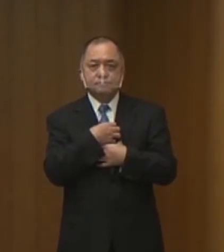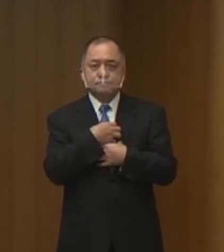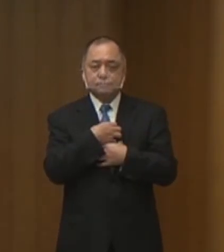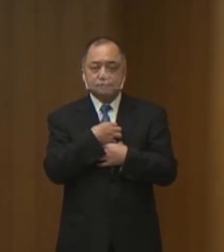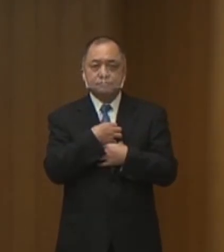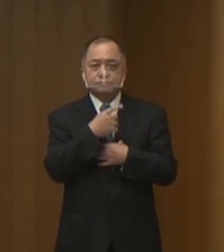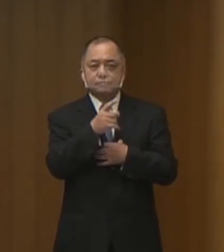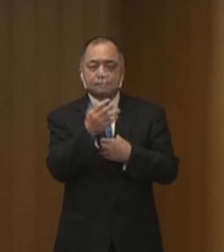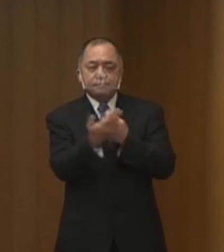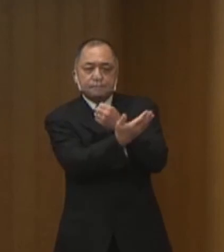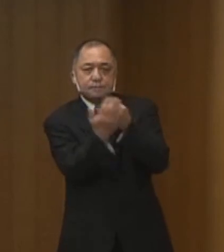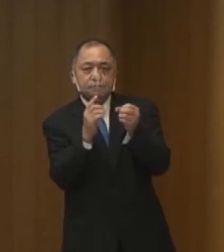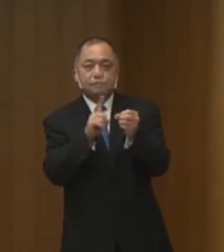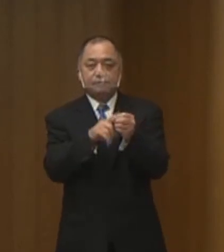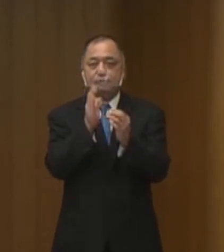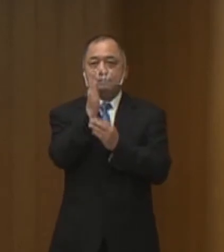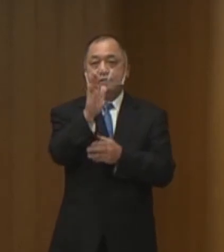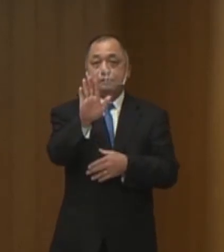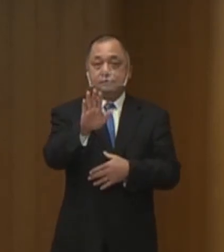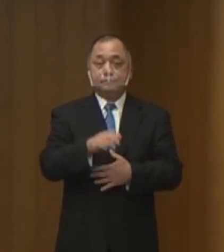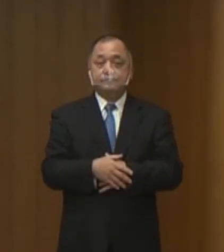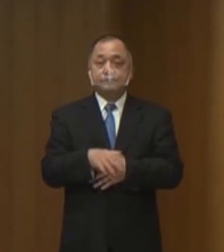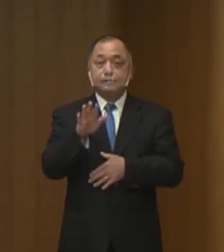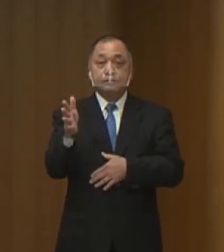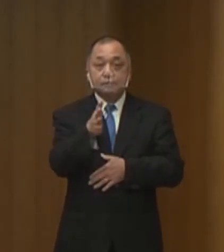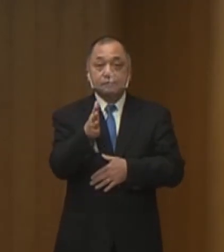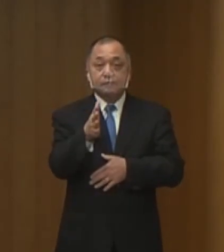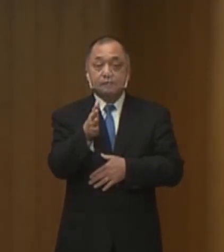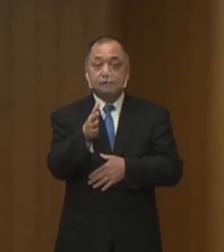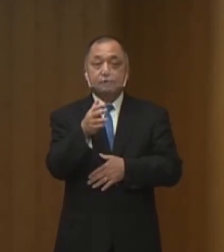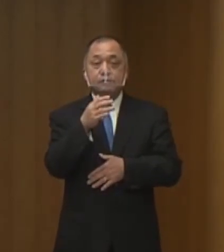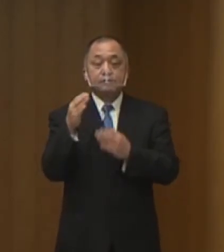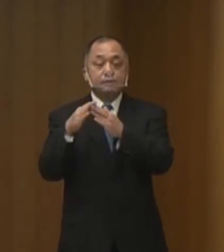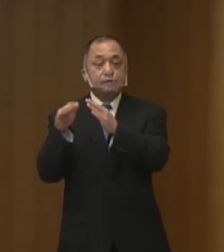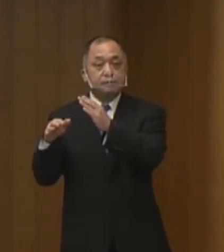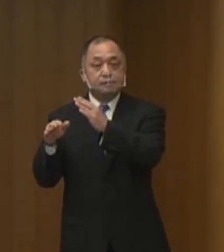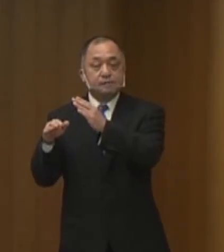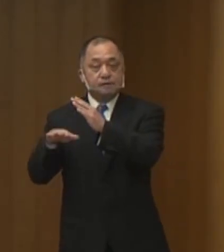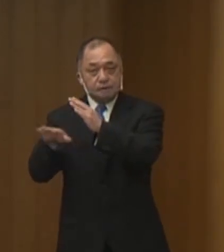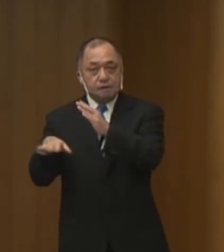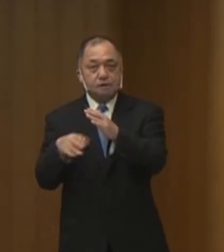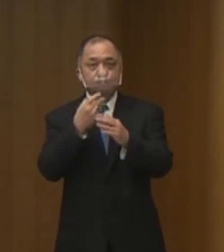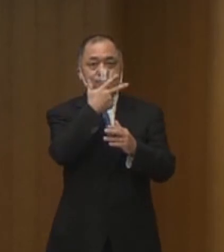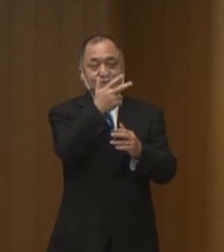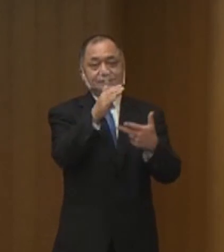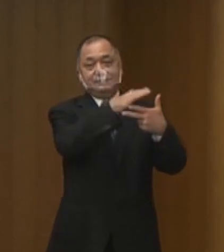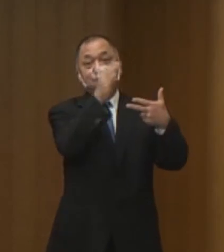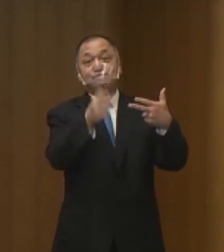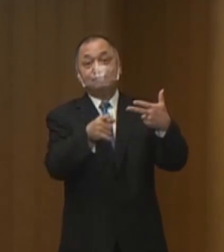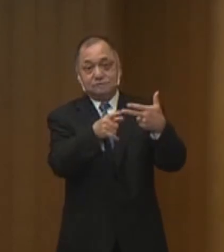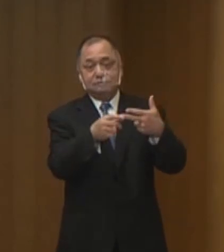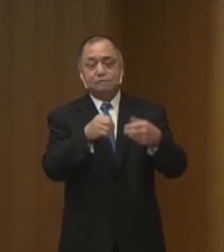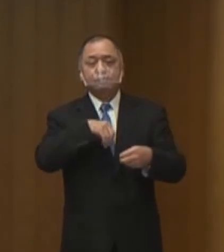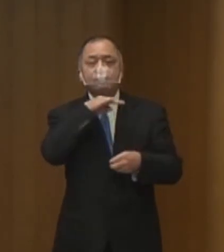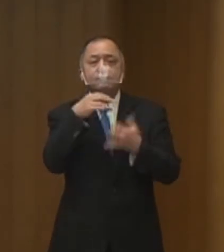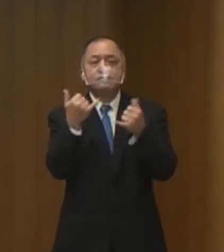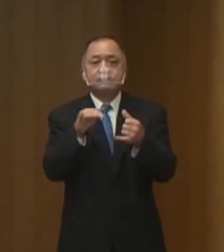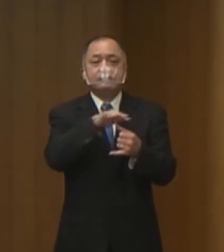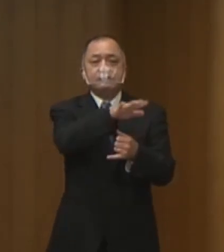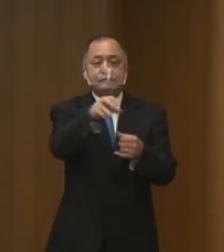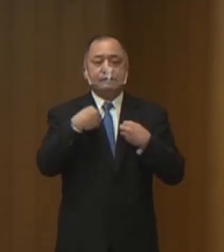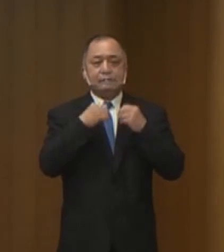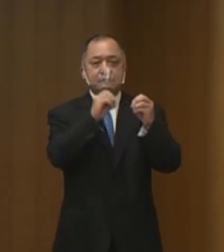願いです。最近ではですね、ご家庭や福祉施設などで高齢者の方々に感染が広がっているという